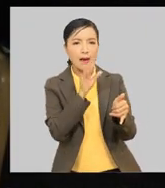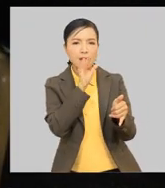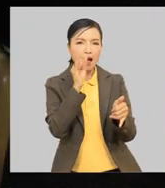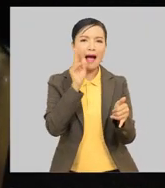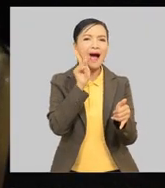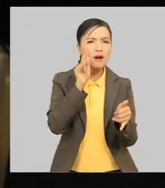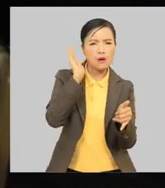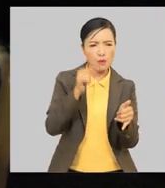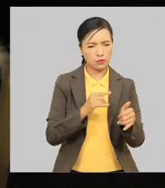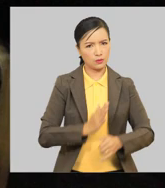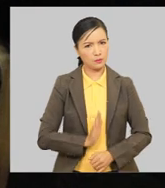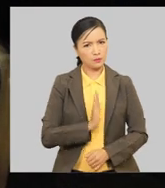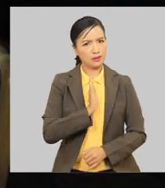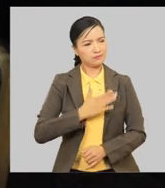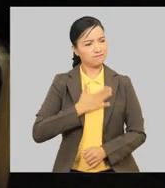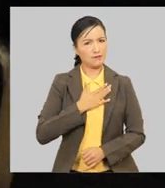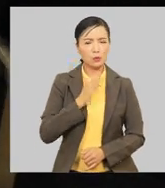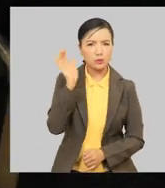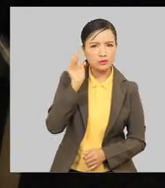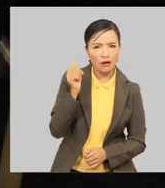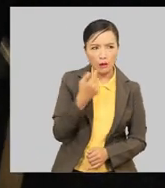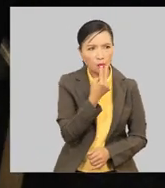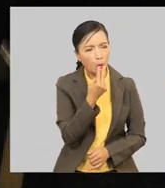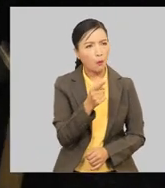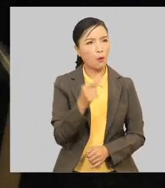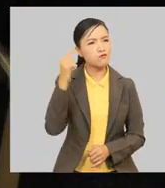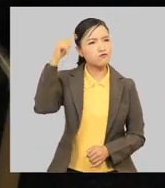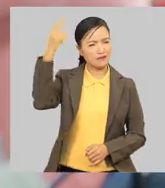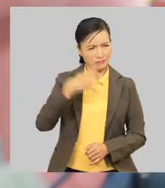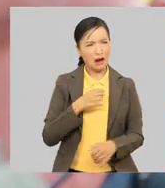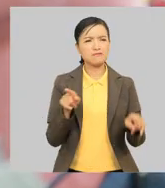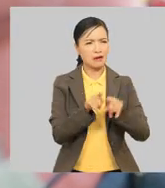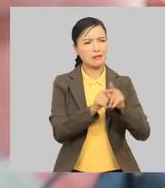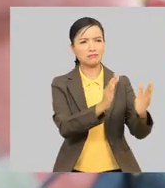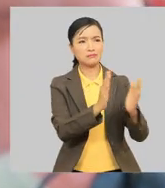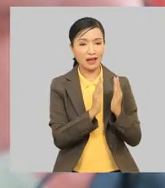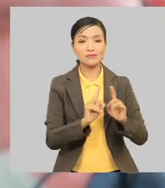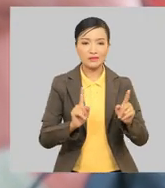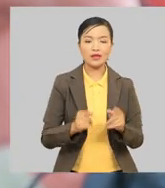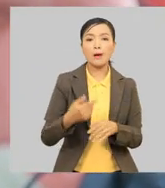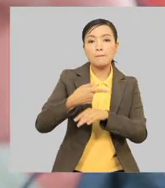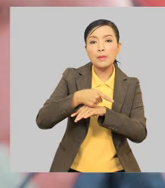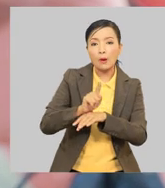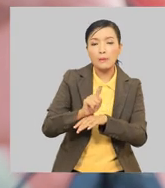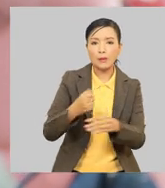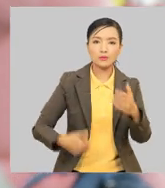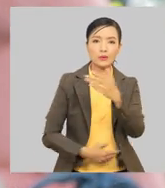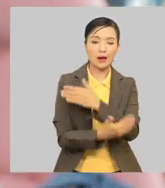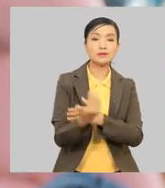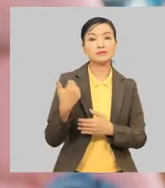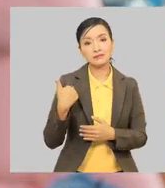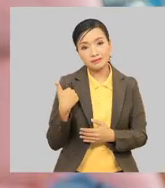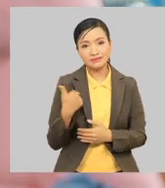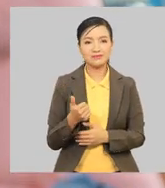าผู้ประกาศข่าวเขาดูภูมิฐานดูน่าเชื่อถือฝันว่าอยากจะเป็นแล้วพอยิ่งช่วงปฐมอย่างเงี้ยค่ะเร